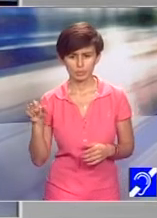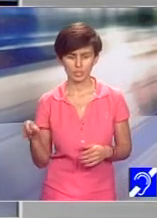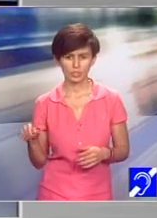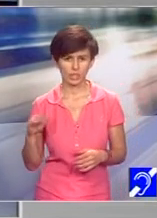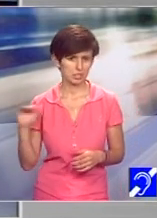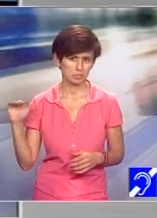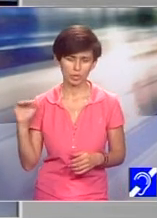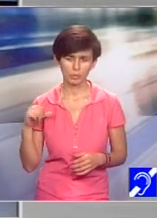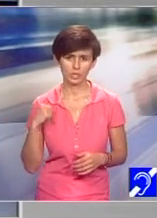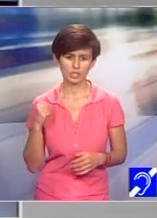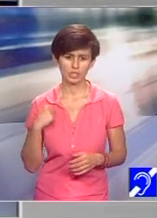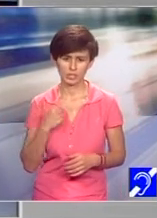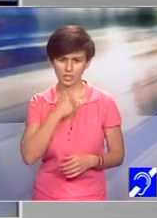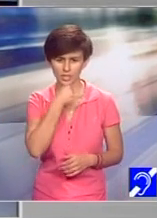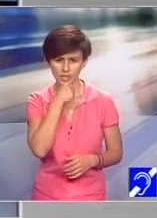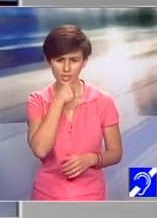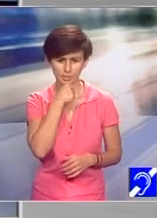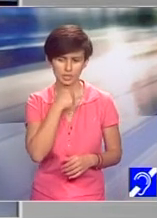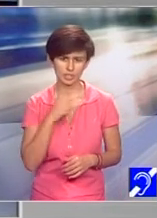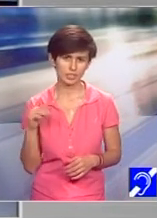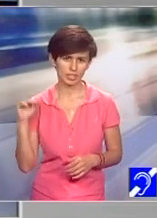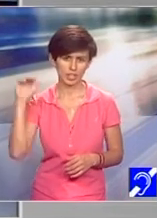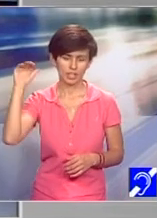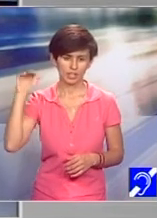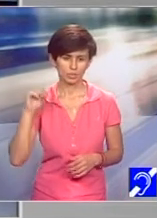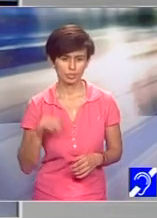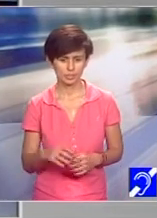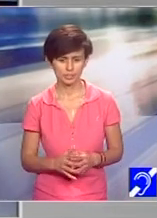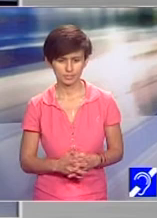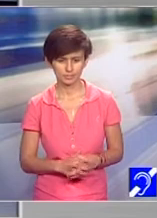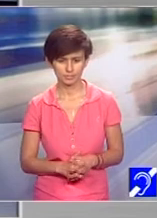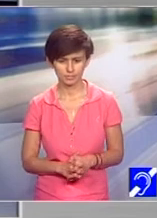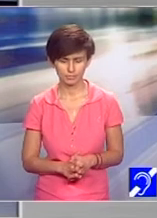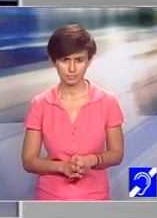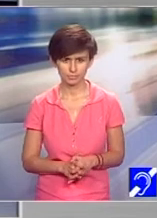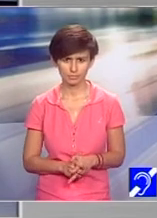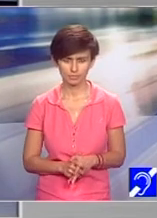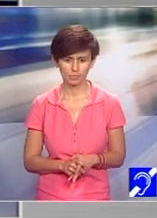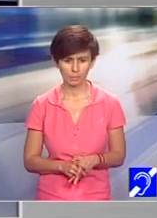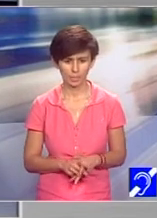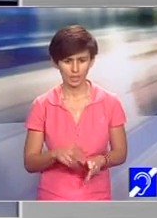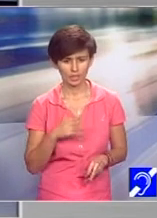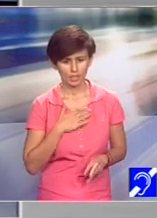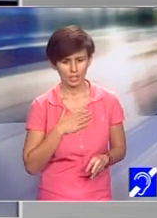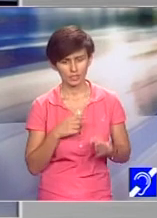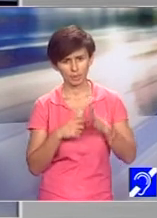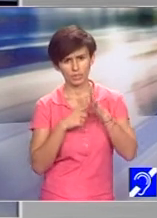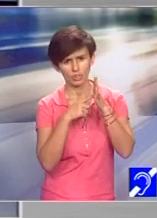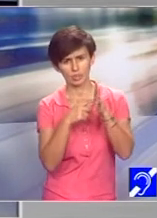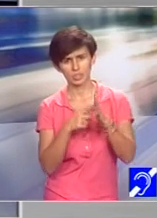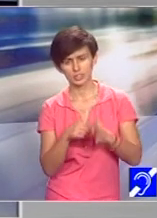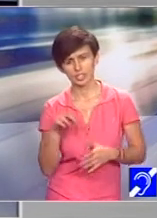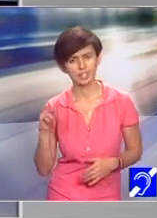copii, pentru tineri, pentru vârstnici, pentru adultul ocupat. Avem o prezentare inedită a unei americance